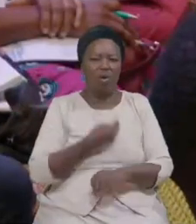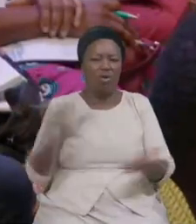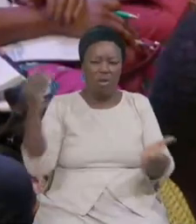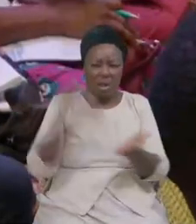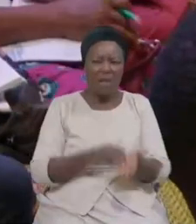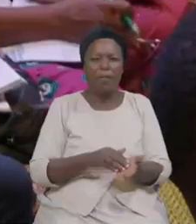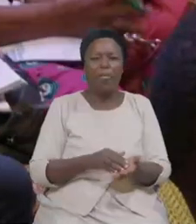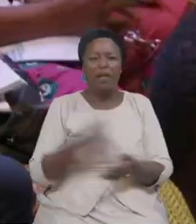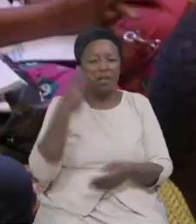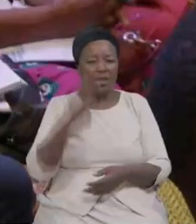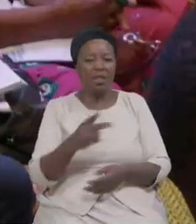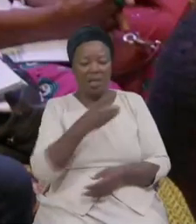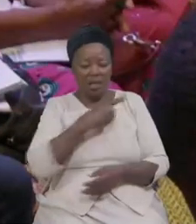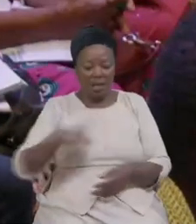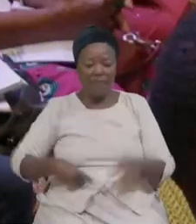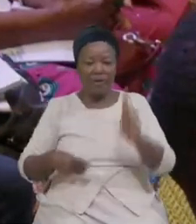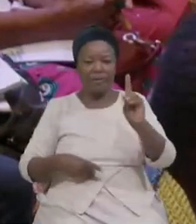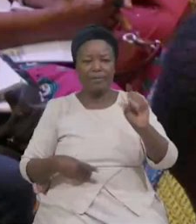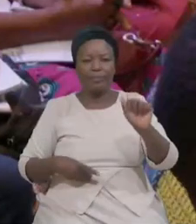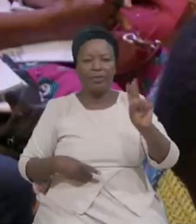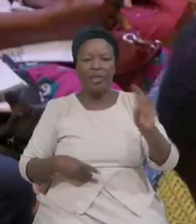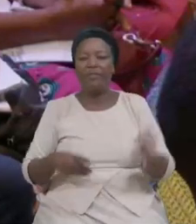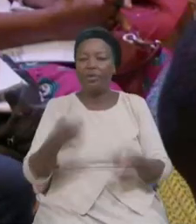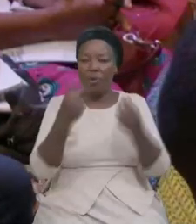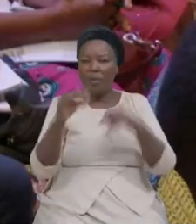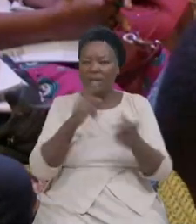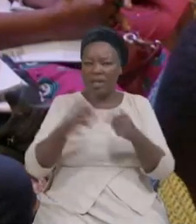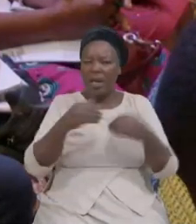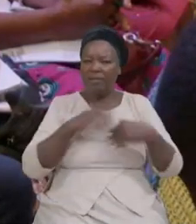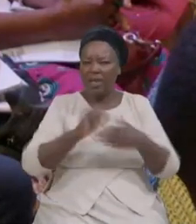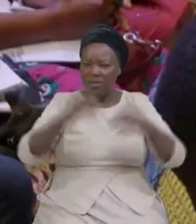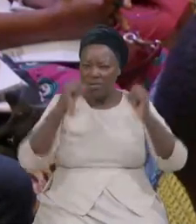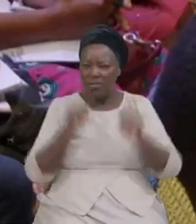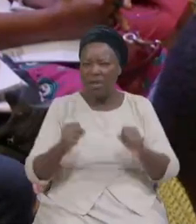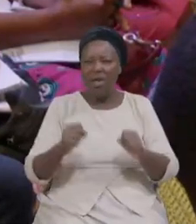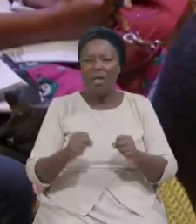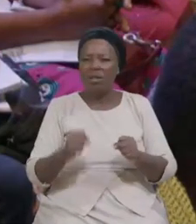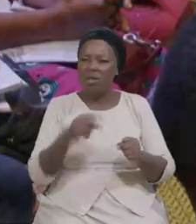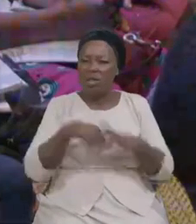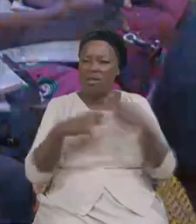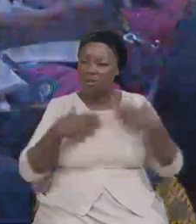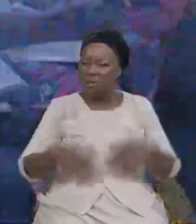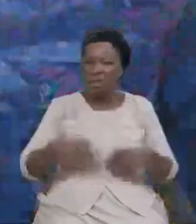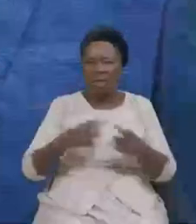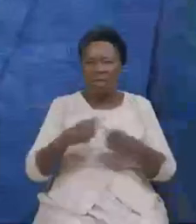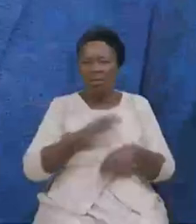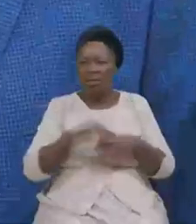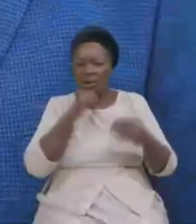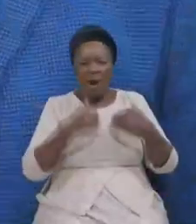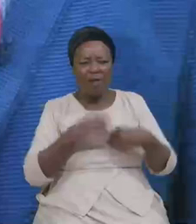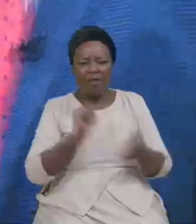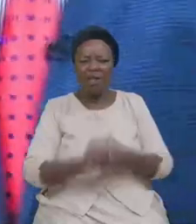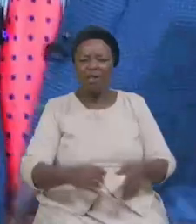qui vient, il n'était pas seulement fort dans le corps, il n'était pas seulement fort ayant une vue perçante